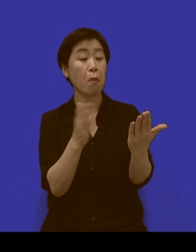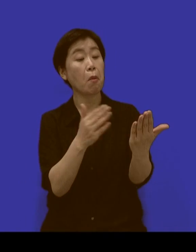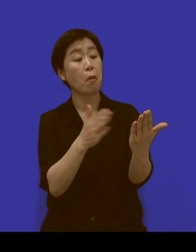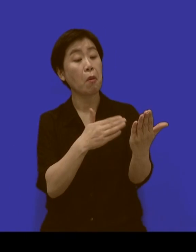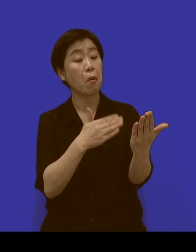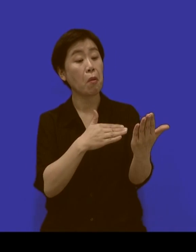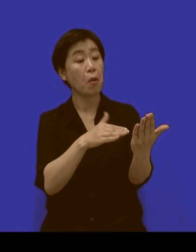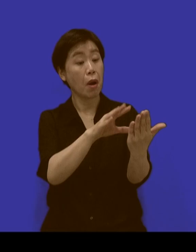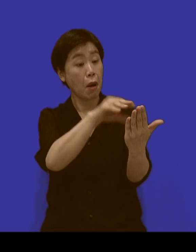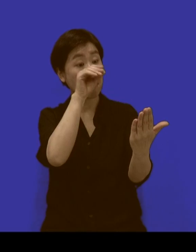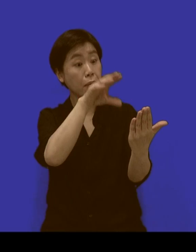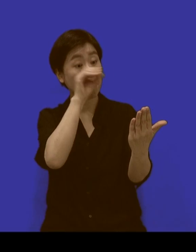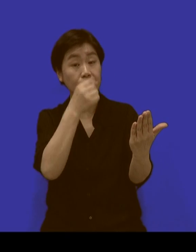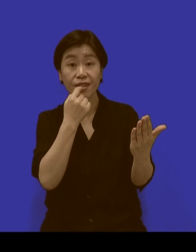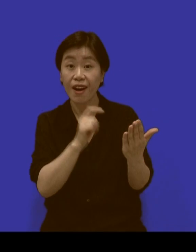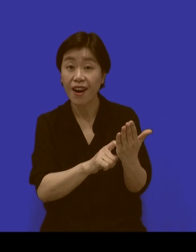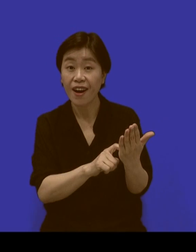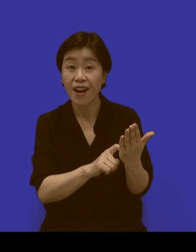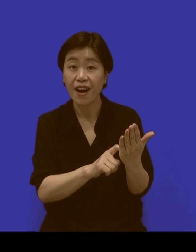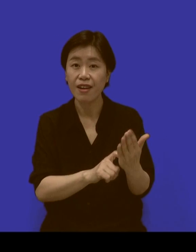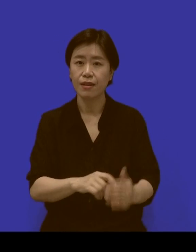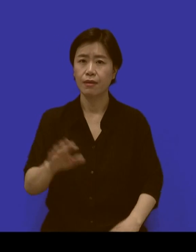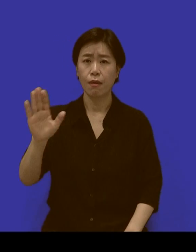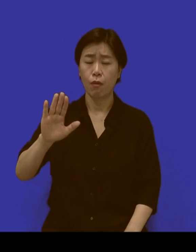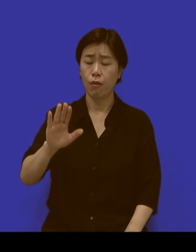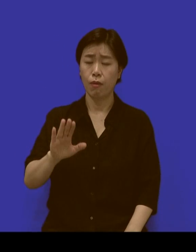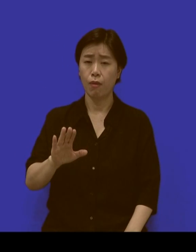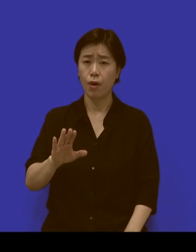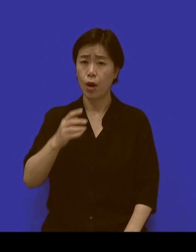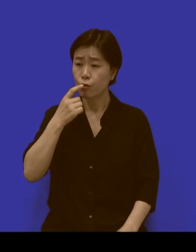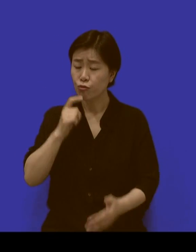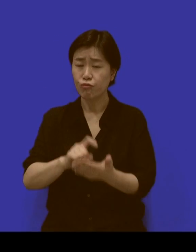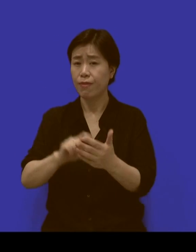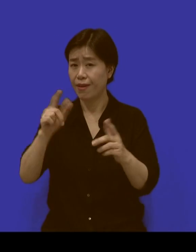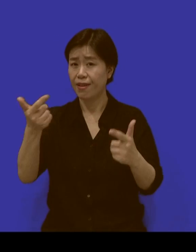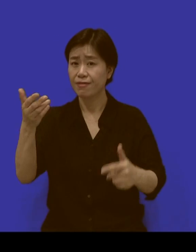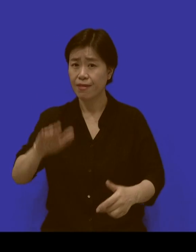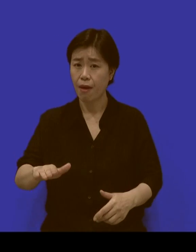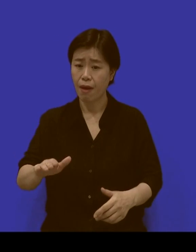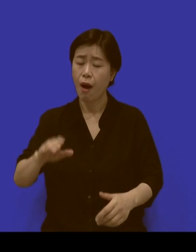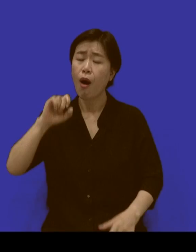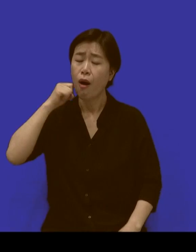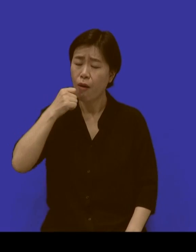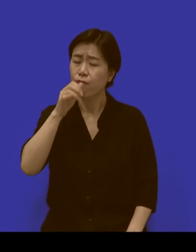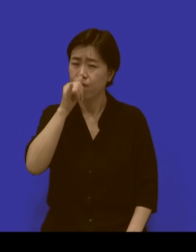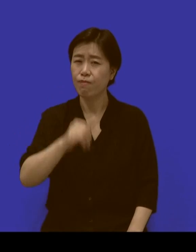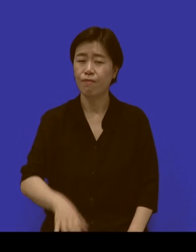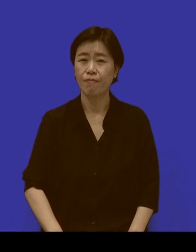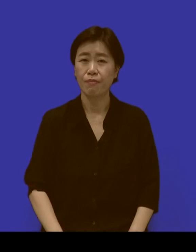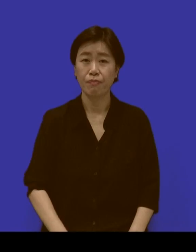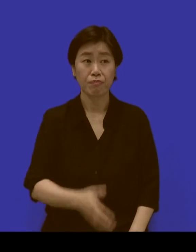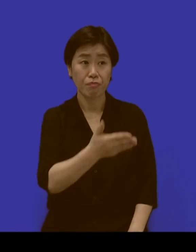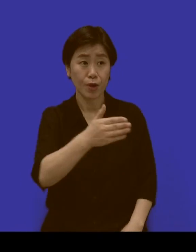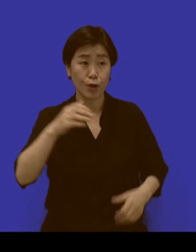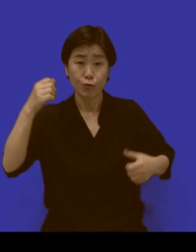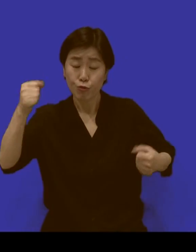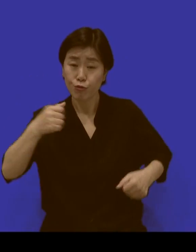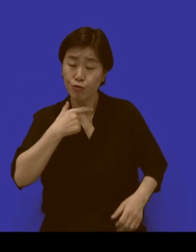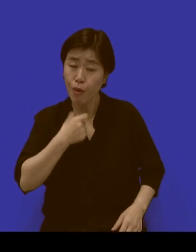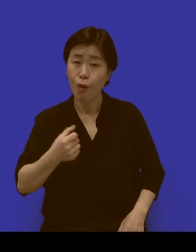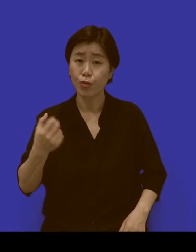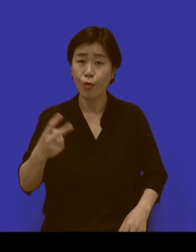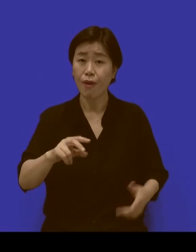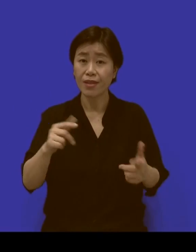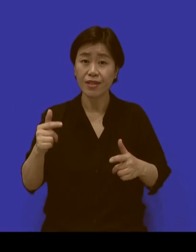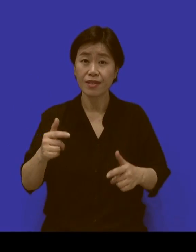들어오고 그렇던가요? 어떻던가요? 쑥쑥쑥쑥은 아니죠. 예. 괴롭고 예. 어려운 과정도 있는데 네. 아니 밖에 나가서 막 이것도 하고 싶고 그럴 텐데 밤에 이걸